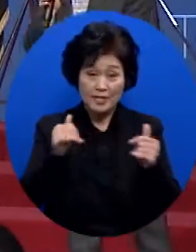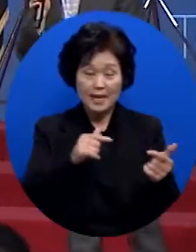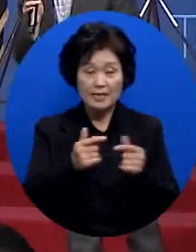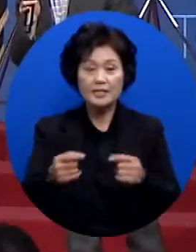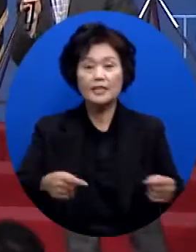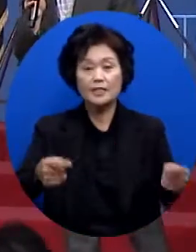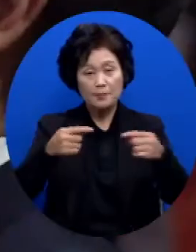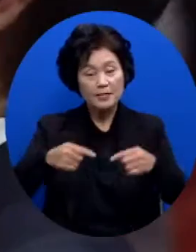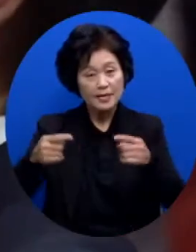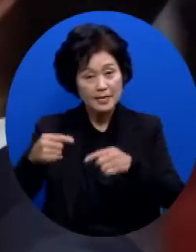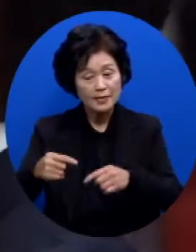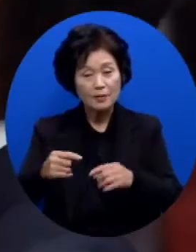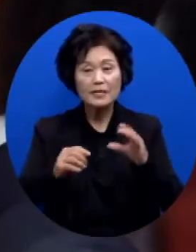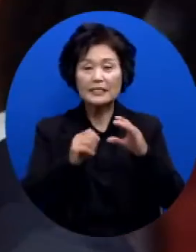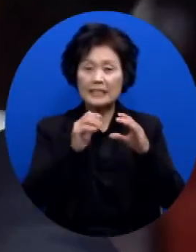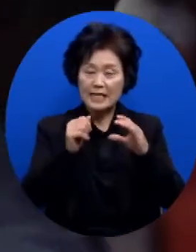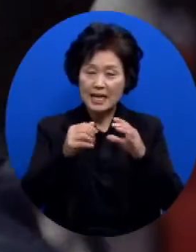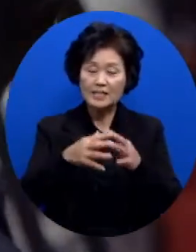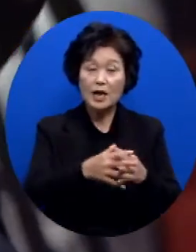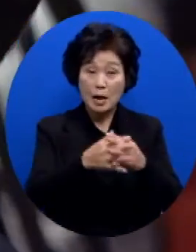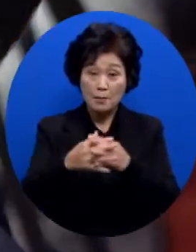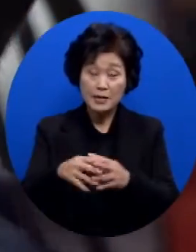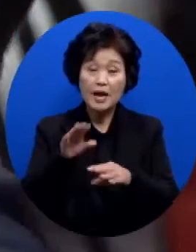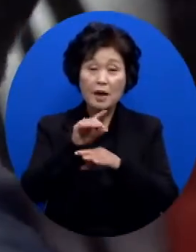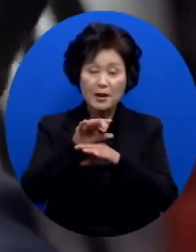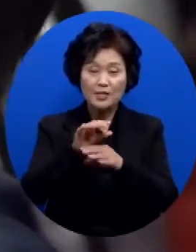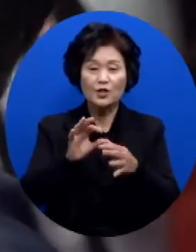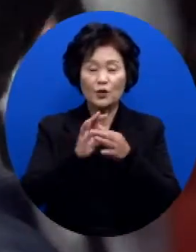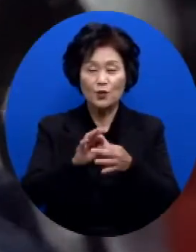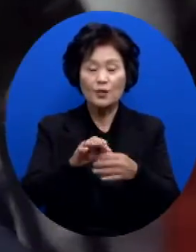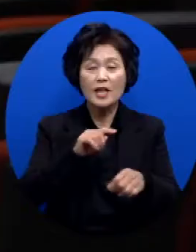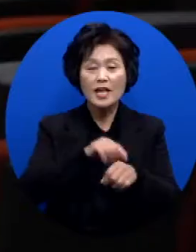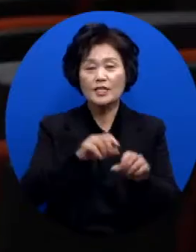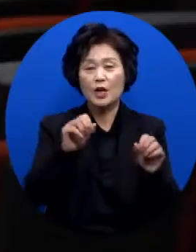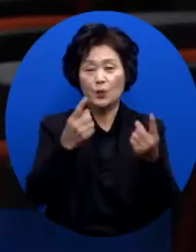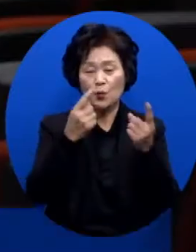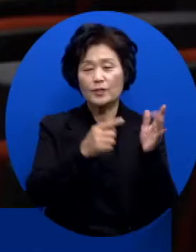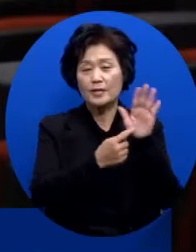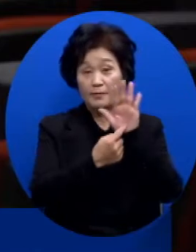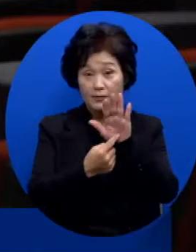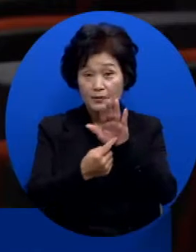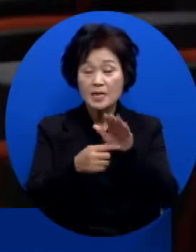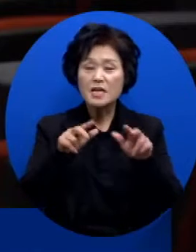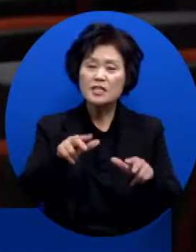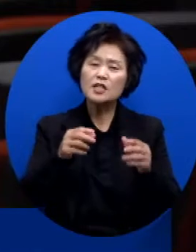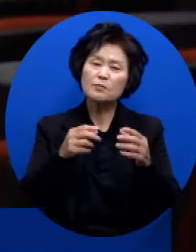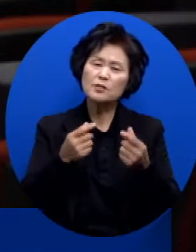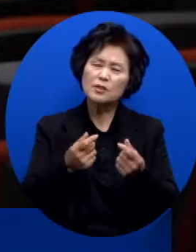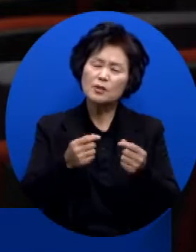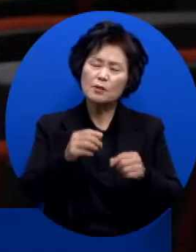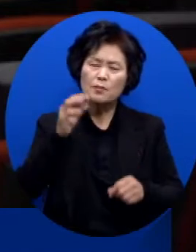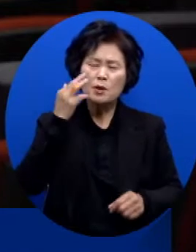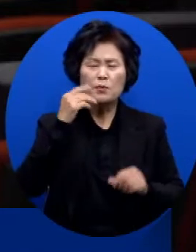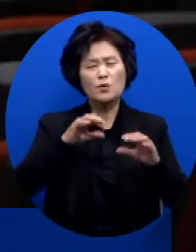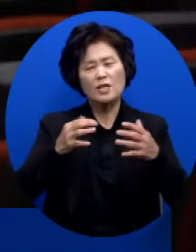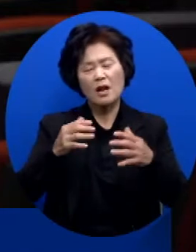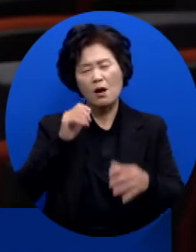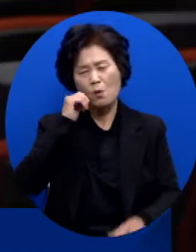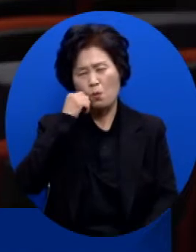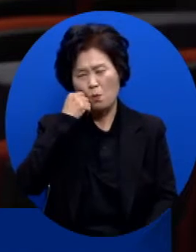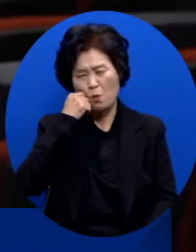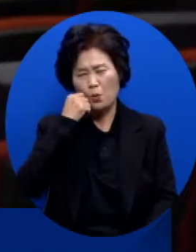아메리카 방송을 통해 전 미주에 생중계됐습니다. 지금처럼 미국이 어려운 적이 없습니다.